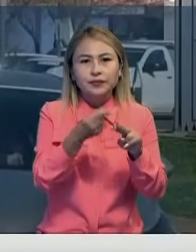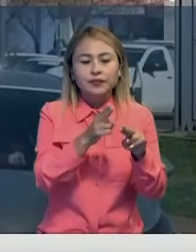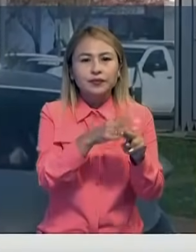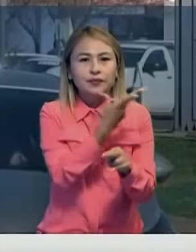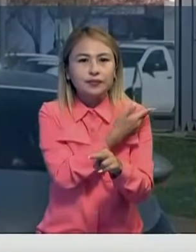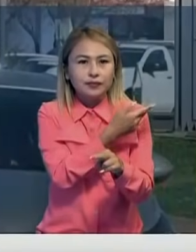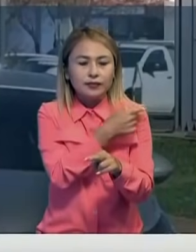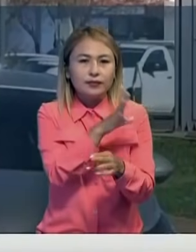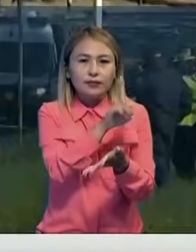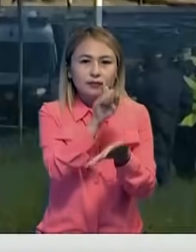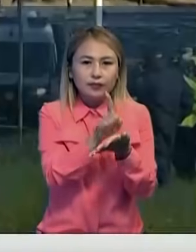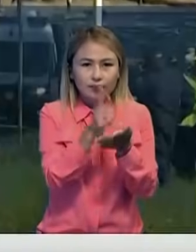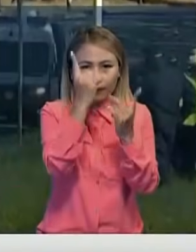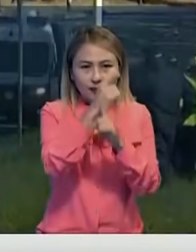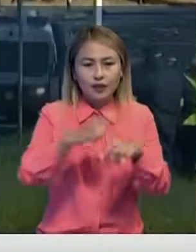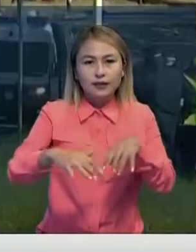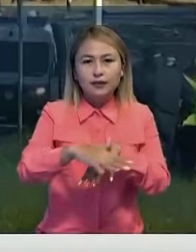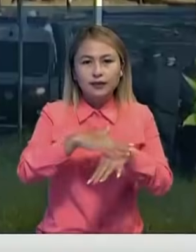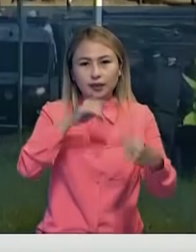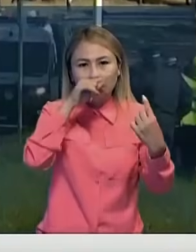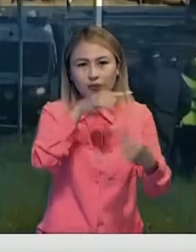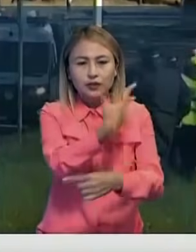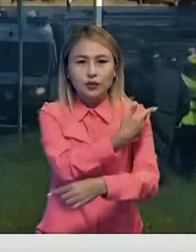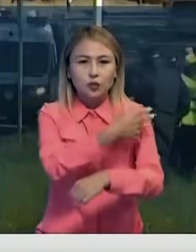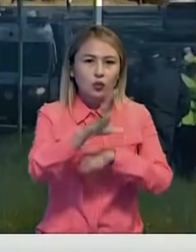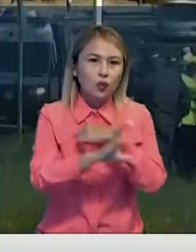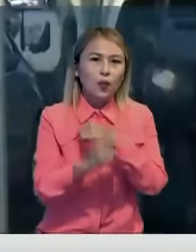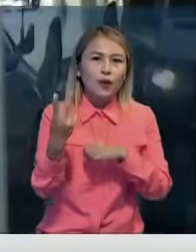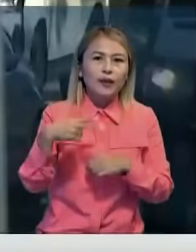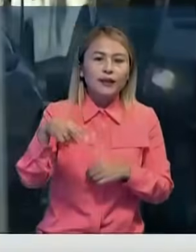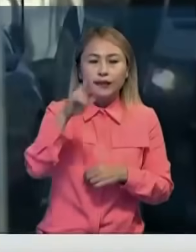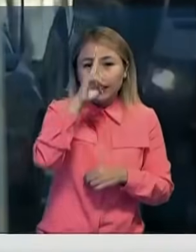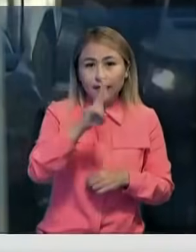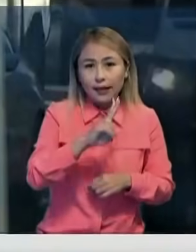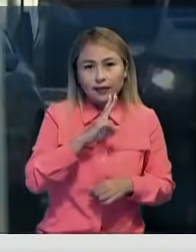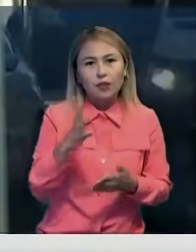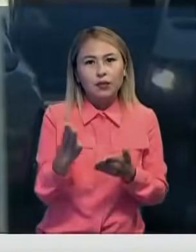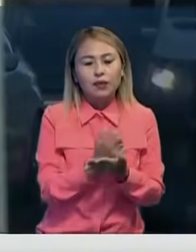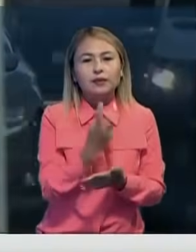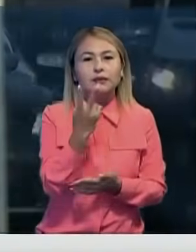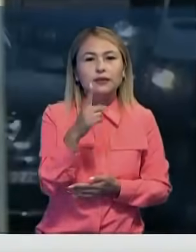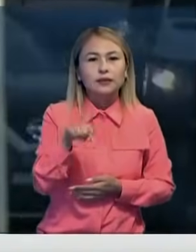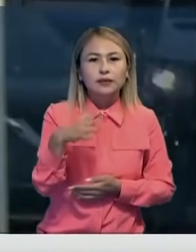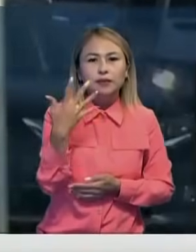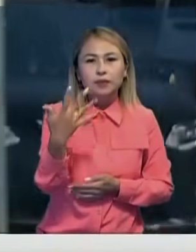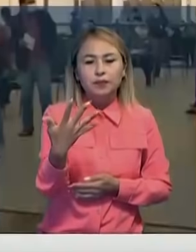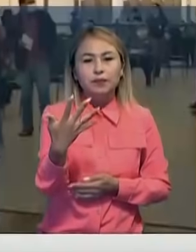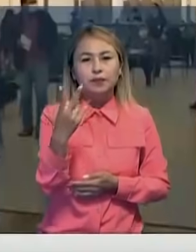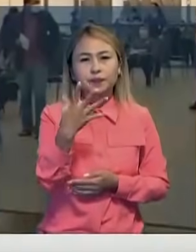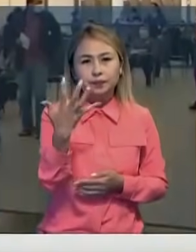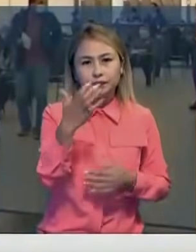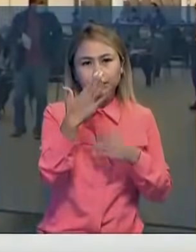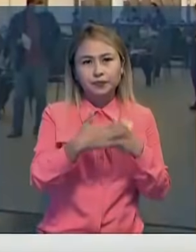жолаушыларынан вакцина талап етілетінін хабарлаған еді. Ал індетке қарсы шектеулерден соңғы 2 айда бірлестіктің